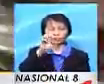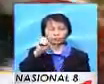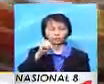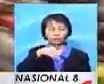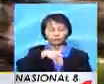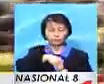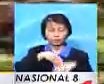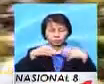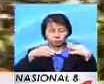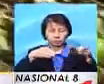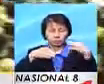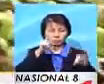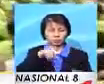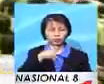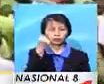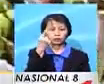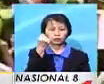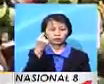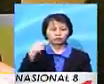pada 19 November ini.